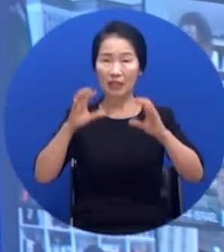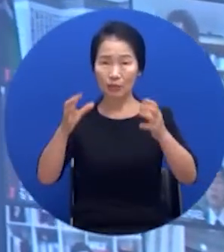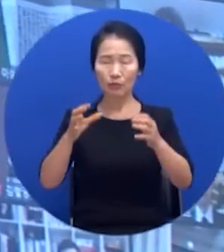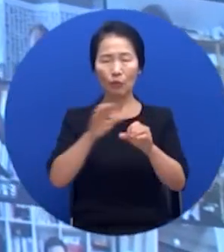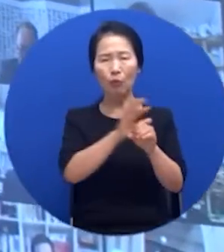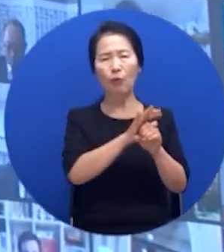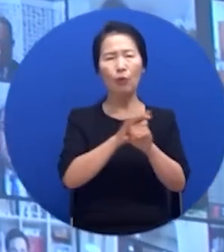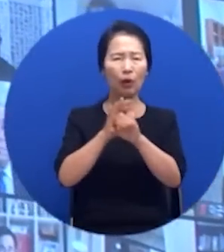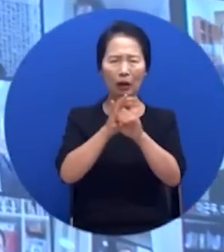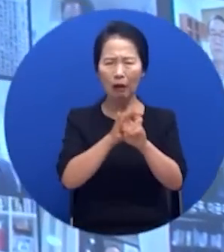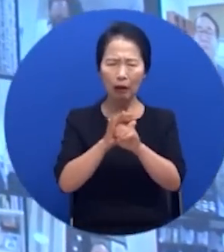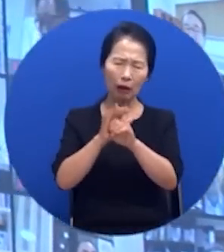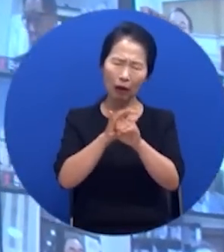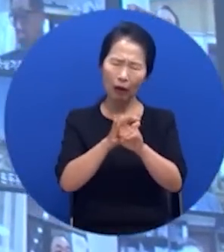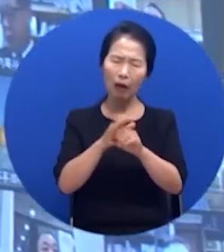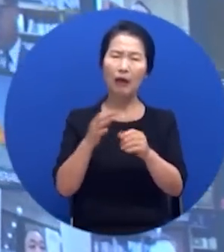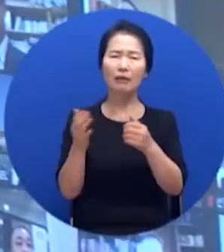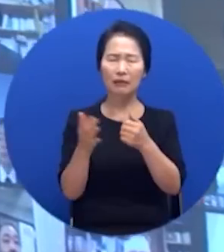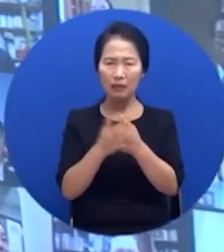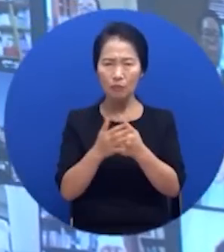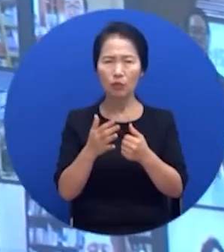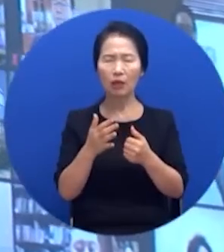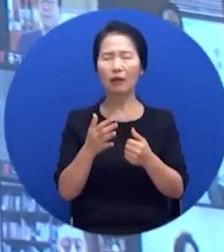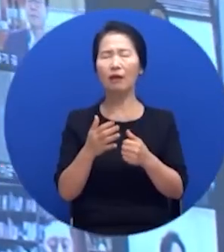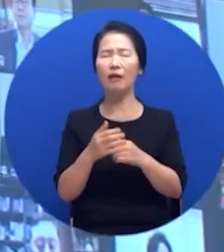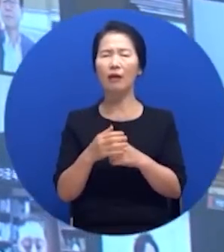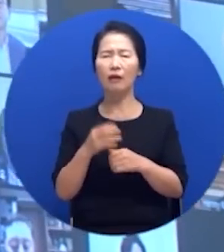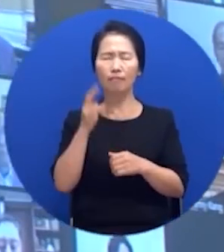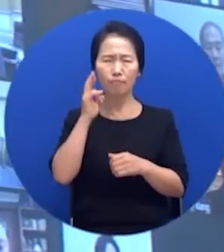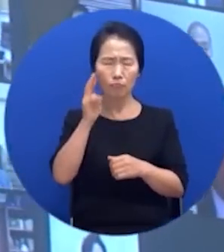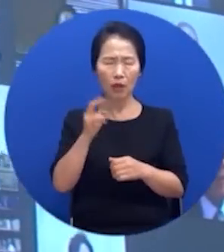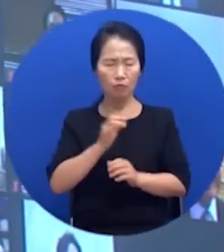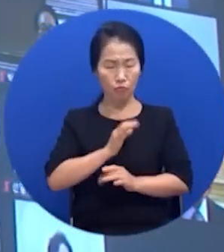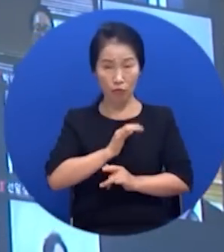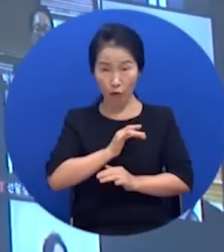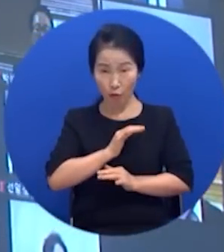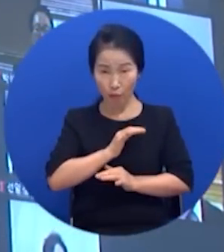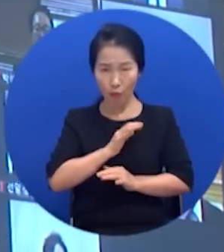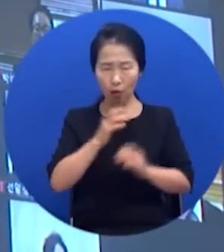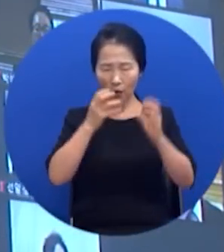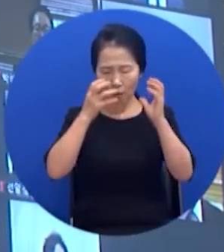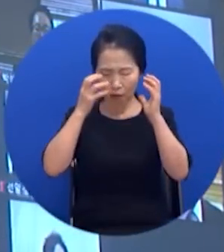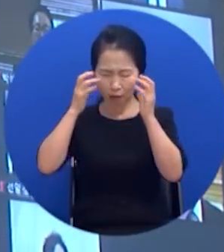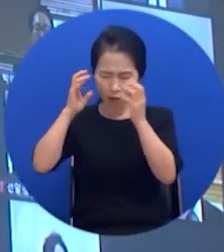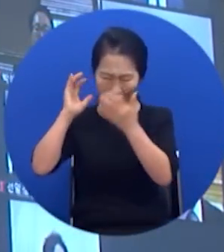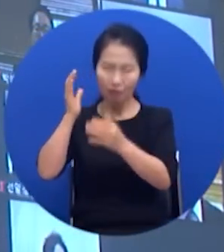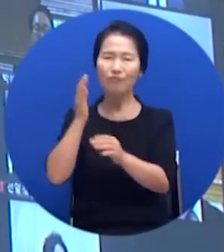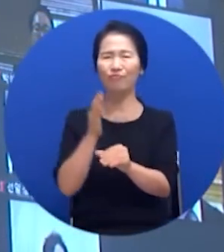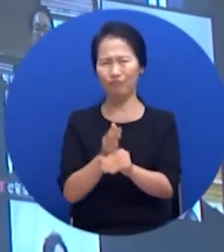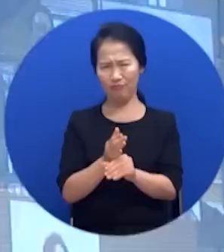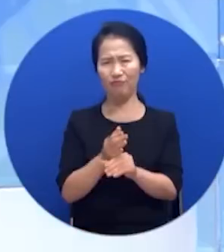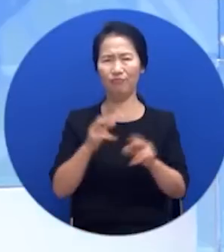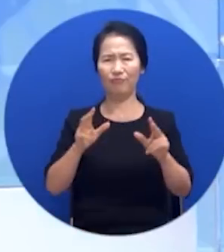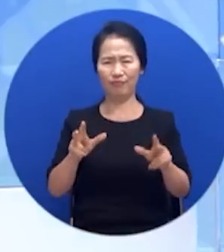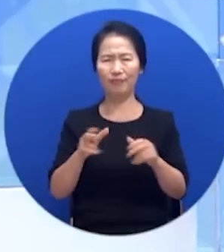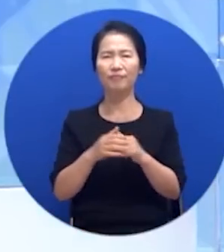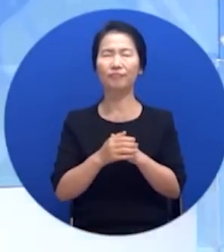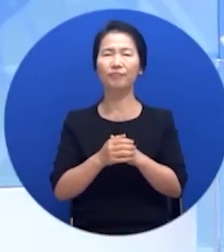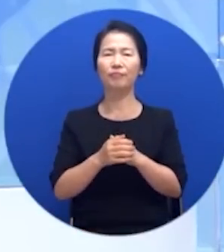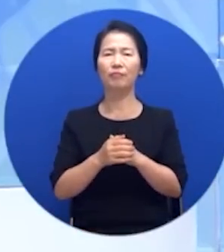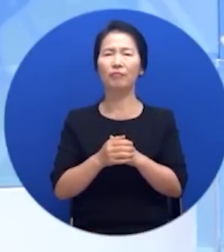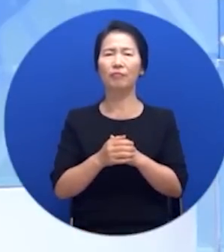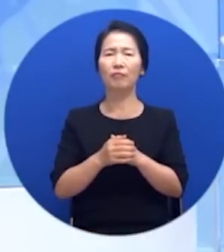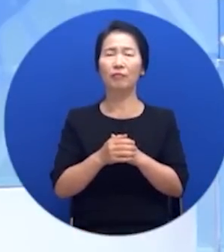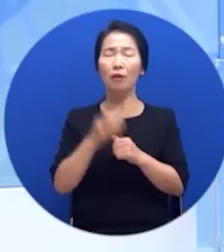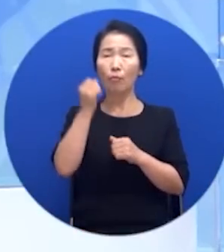인해서 극심한 두려움과 대단한 혼란 가운데 빠져 있습니다. 불과